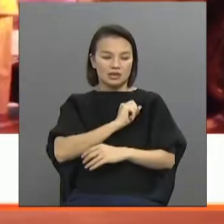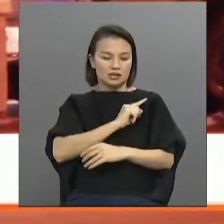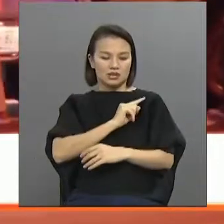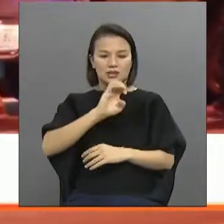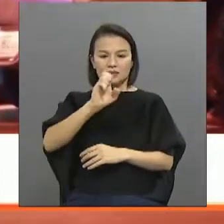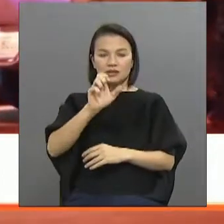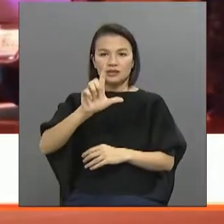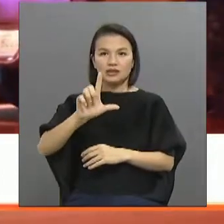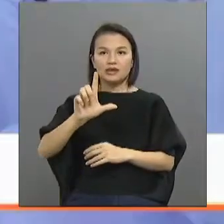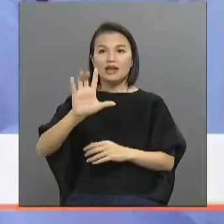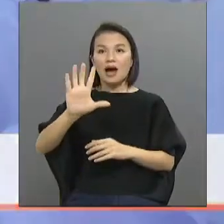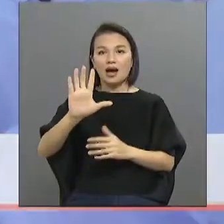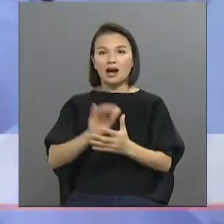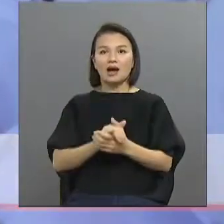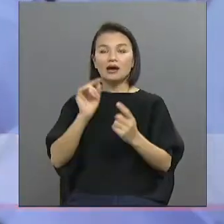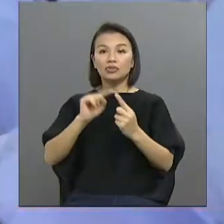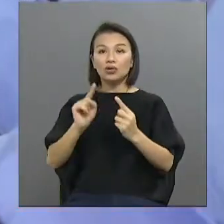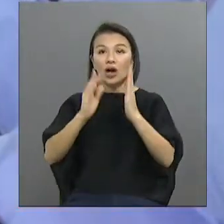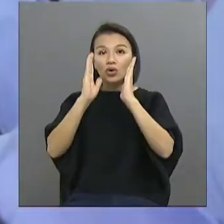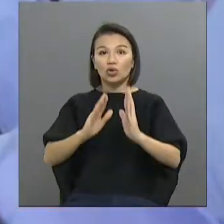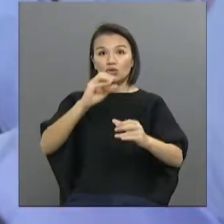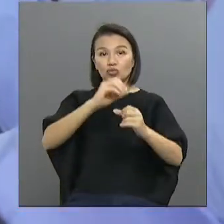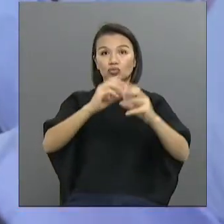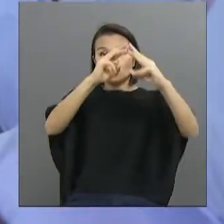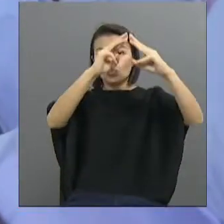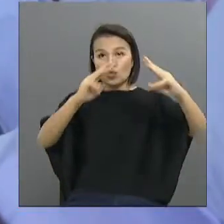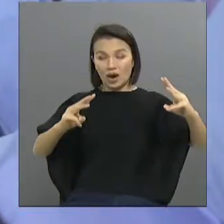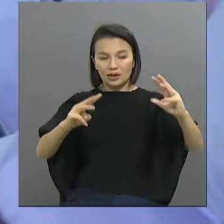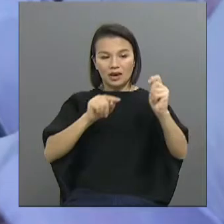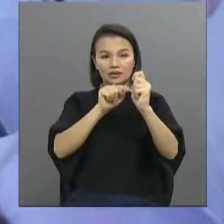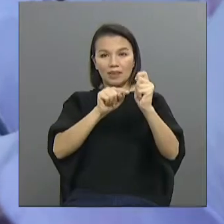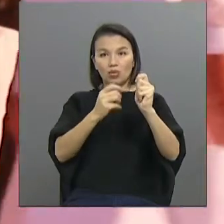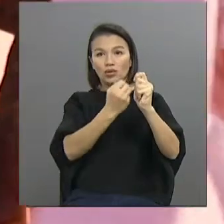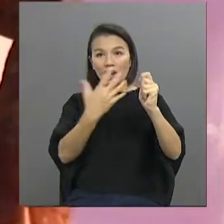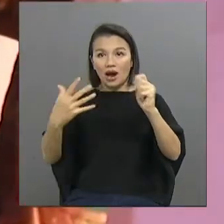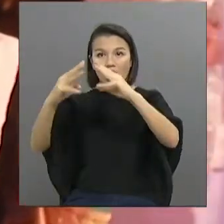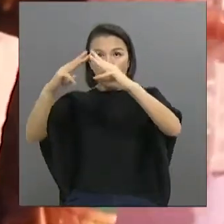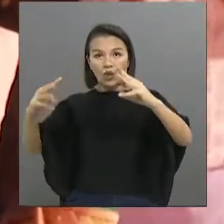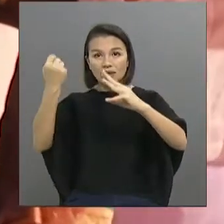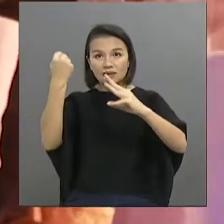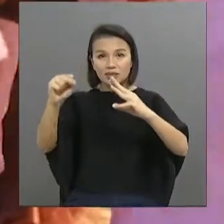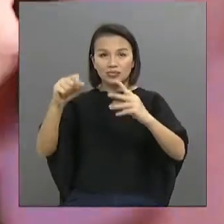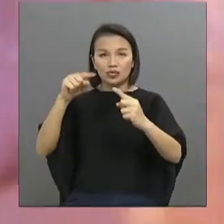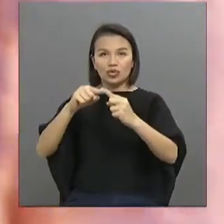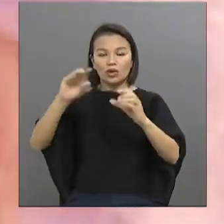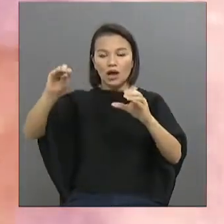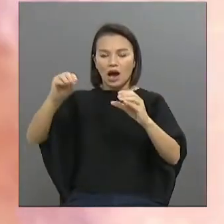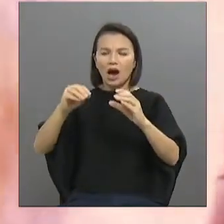มมือจรคนเข้าวัดฟังธรรม5ตำบล10วัดช่วงเข้าพรรษาประจ